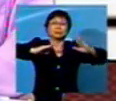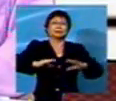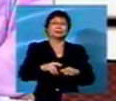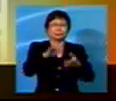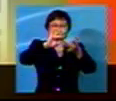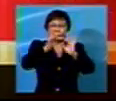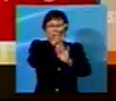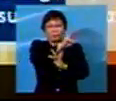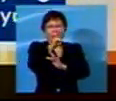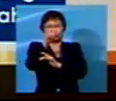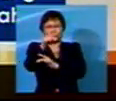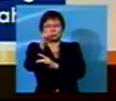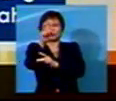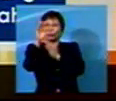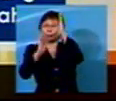blog